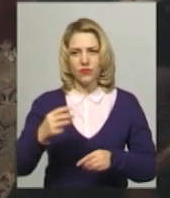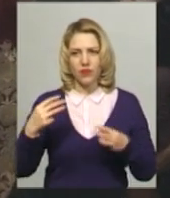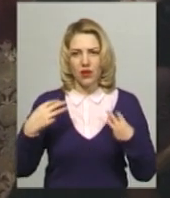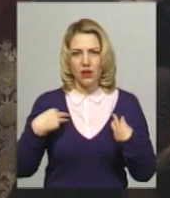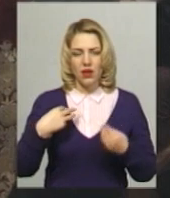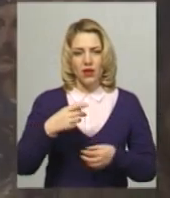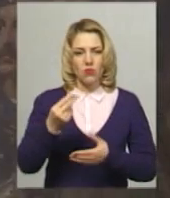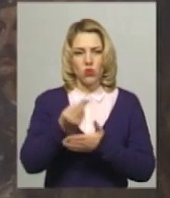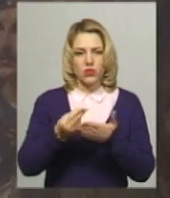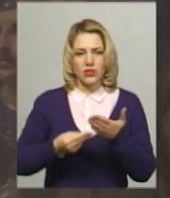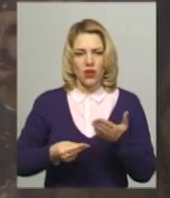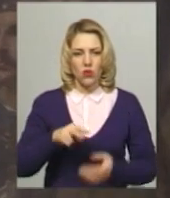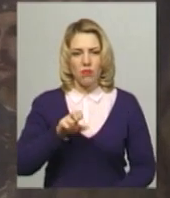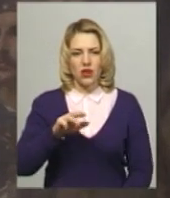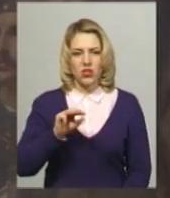Пажинський.